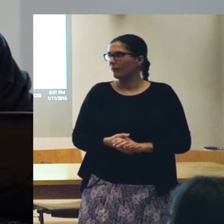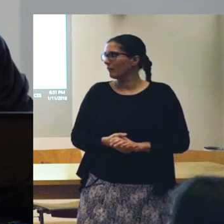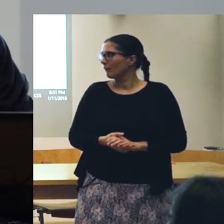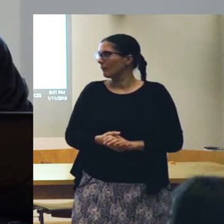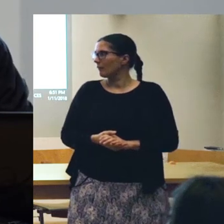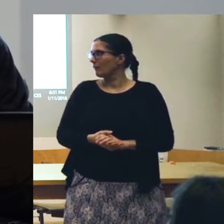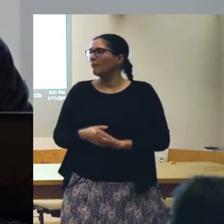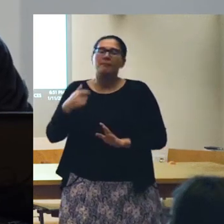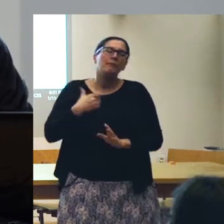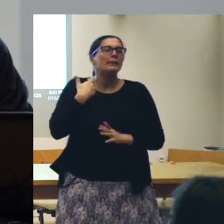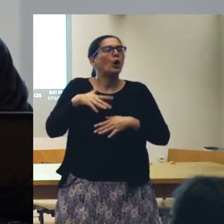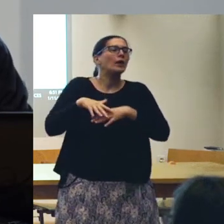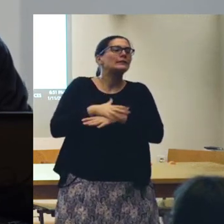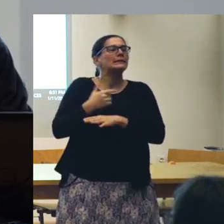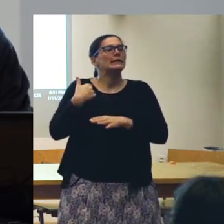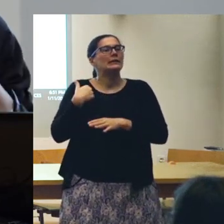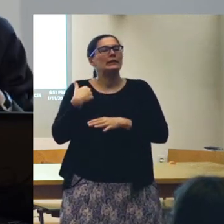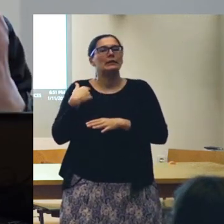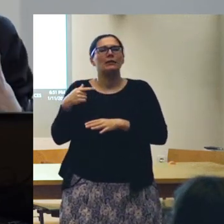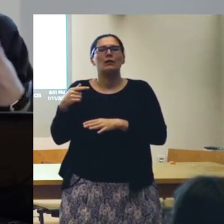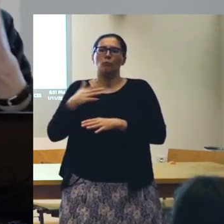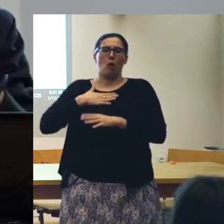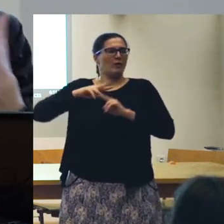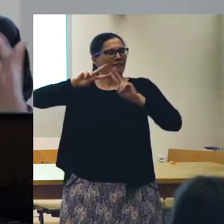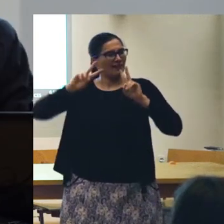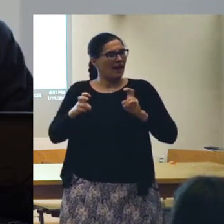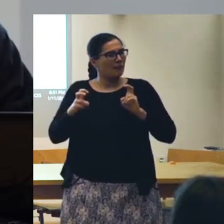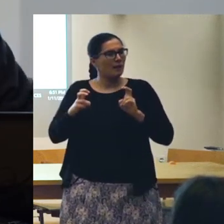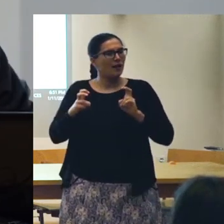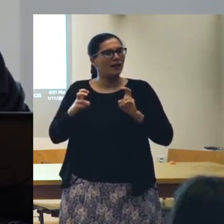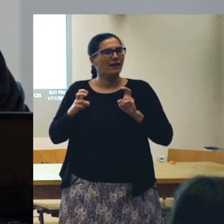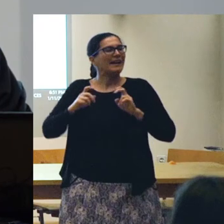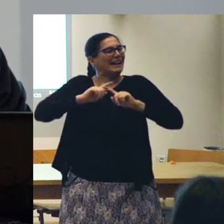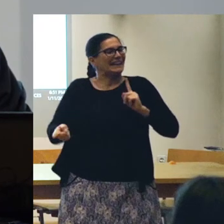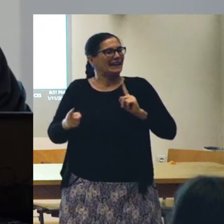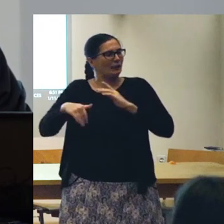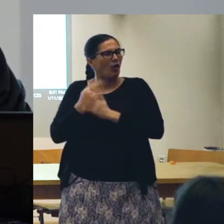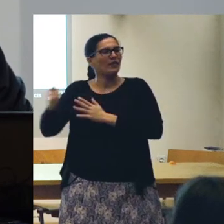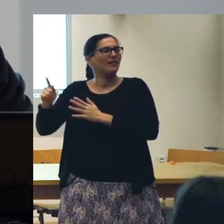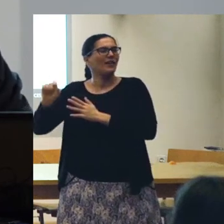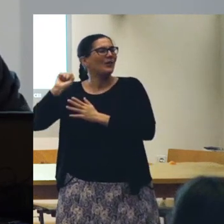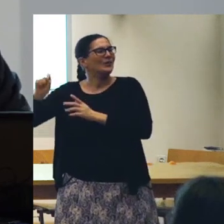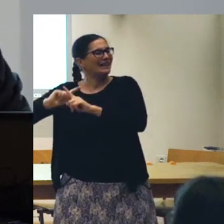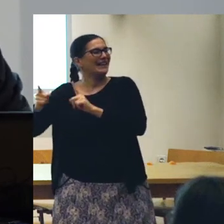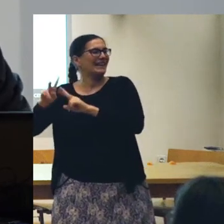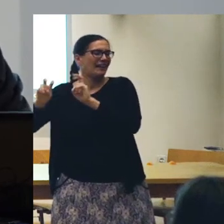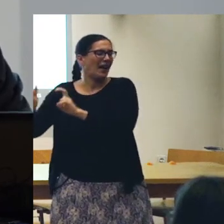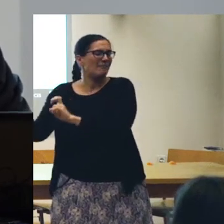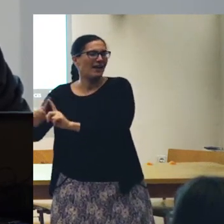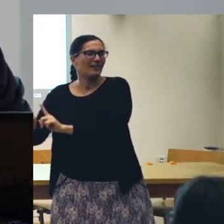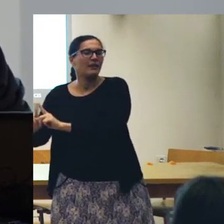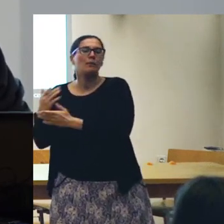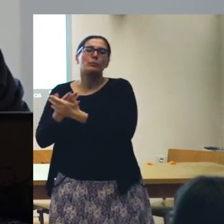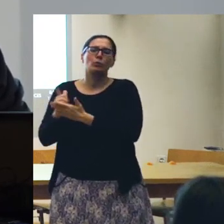skrátka som mala pocit, že vlastne tie témy, ktoré ja prinášam, sa vlastne akoby vzťahujú úplne z inej strany a vlastne sme so Zbinkom rozoberali veľmi